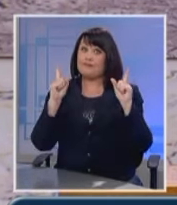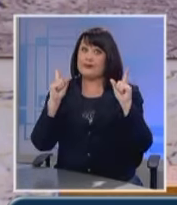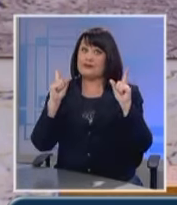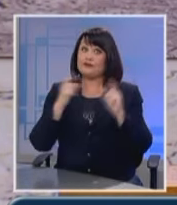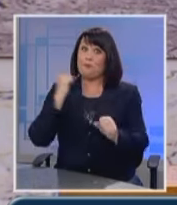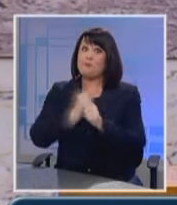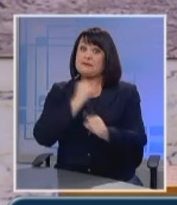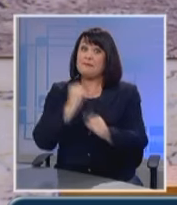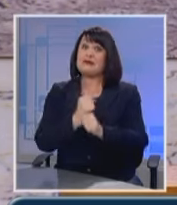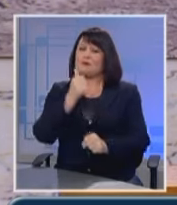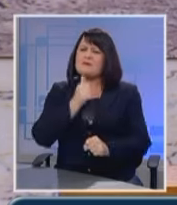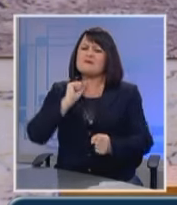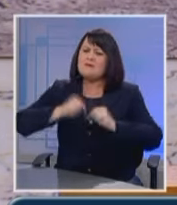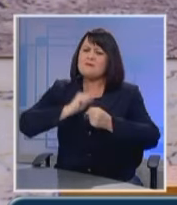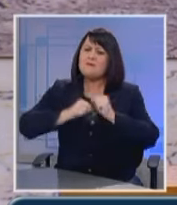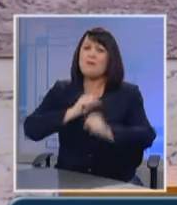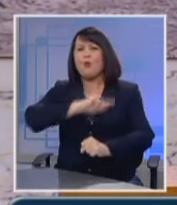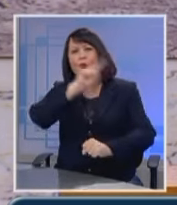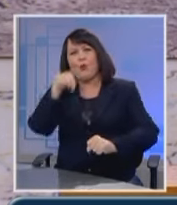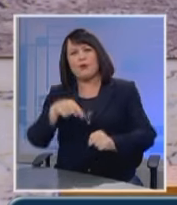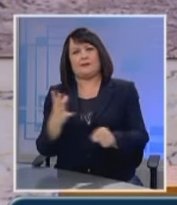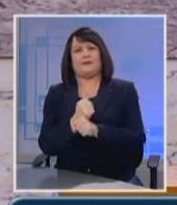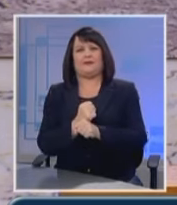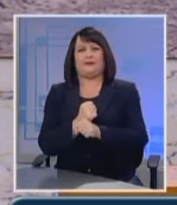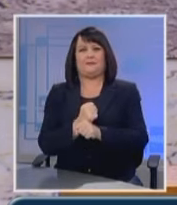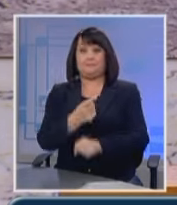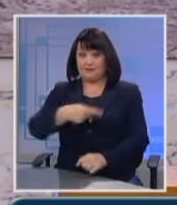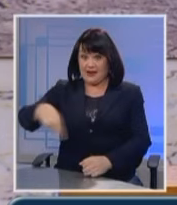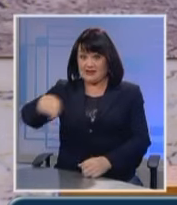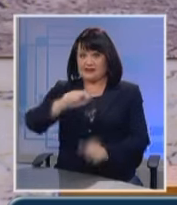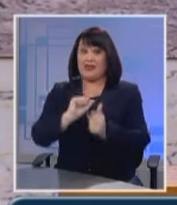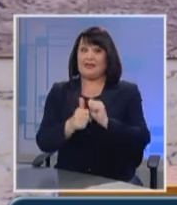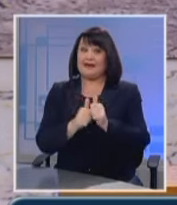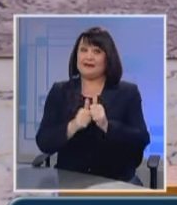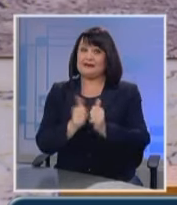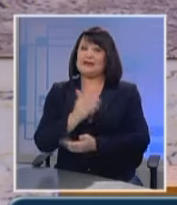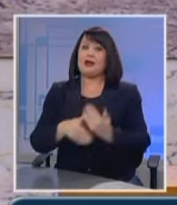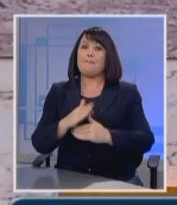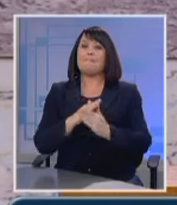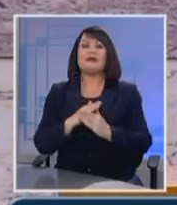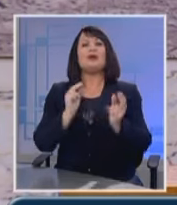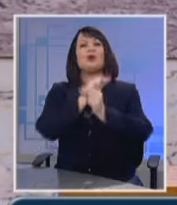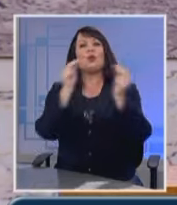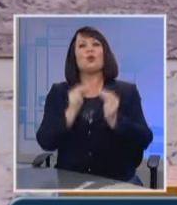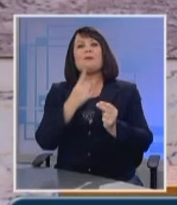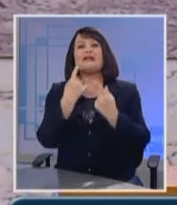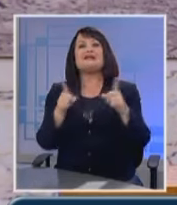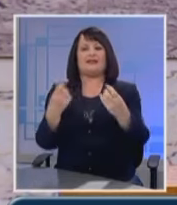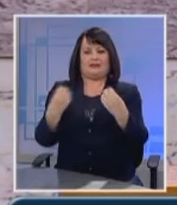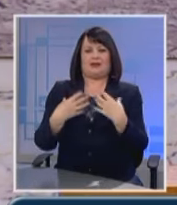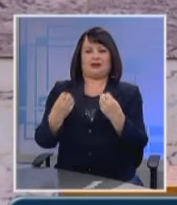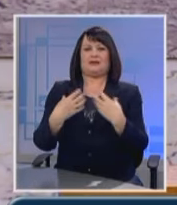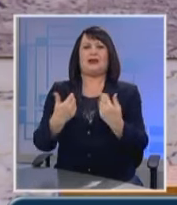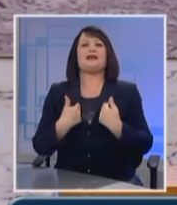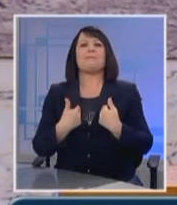το πείσμα σας σας έφεραν μέχρι εδώ. Είστε λοιπόν οι πιο αποτελεσματικοί δάσκαλοι. Οι